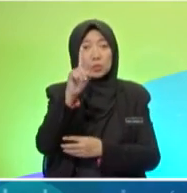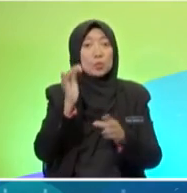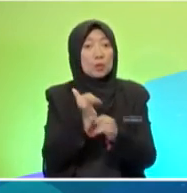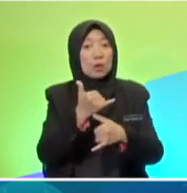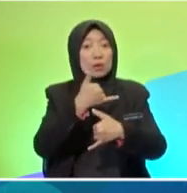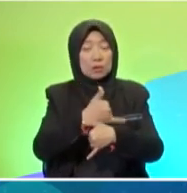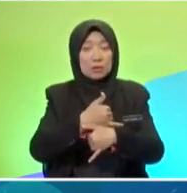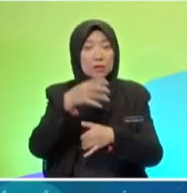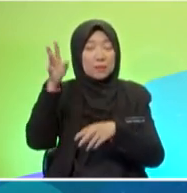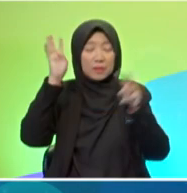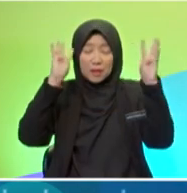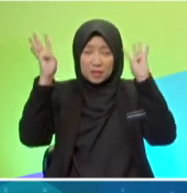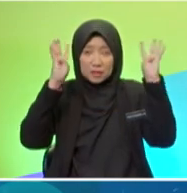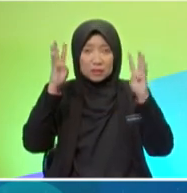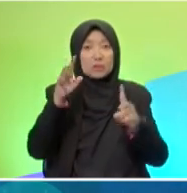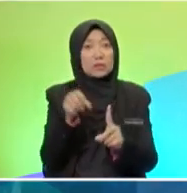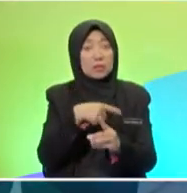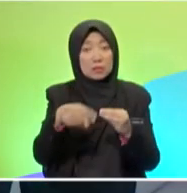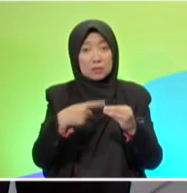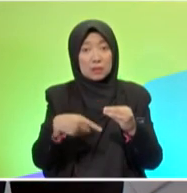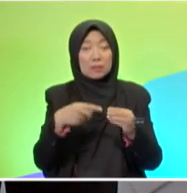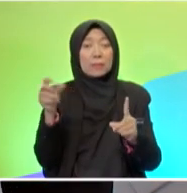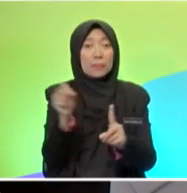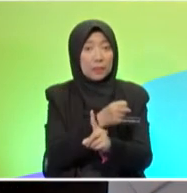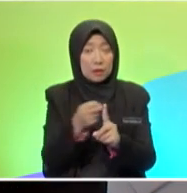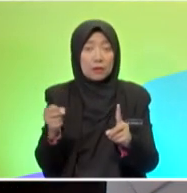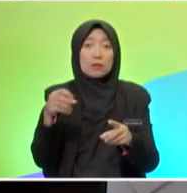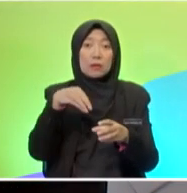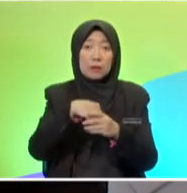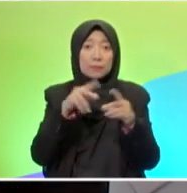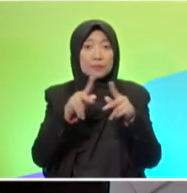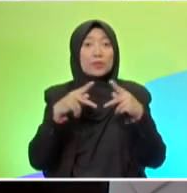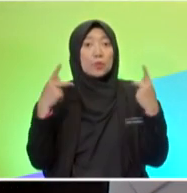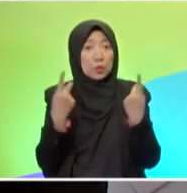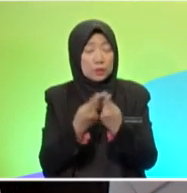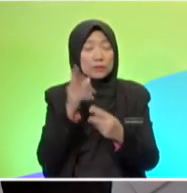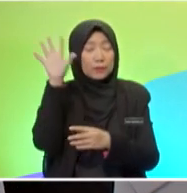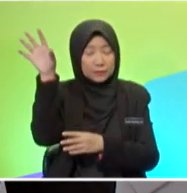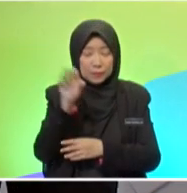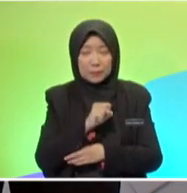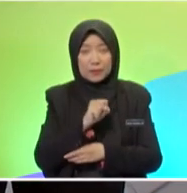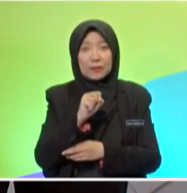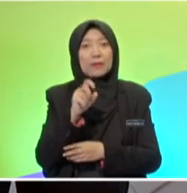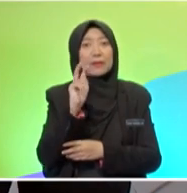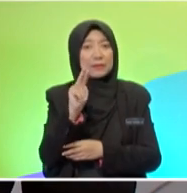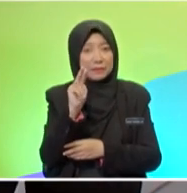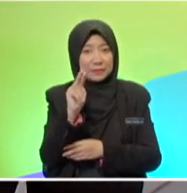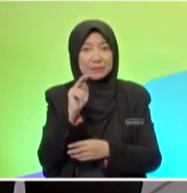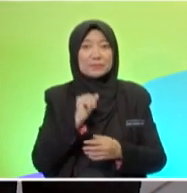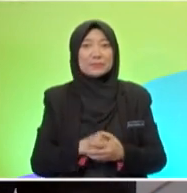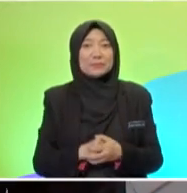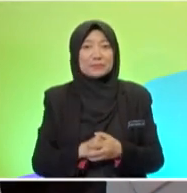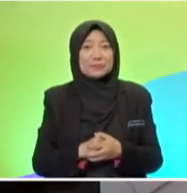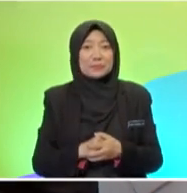menangani pendanaan dalam yang ketiga itulah objektif yang akan mereka capai di akhir sesi sereni nanti dan Mira